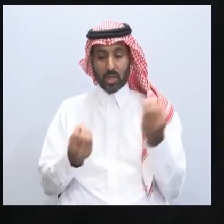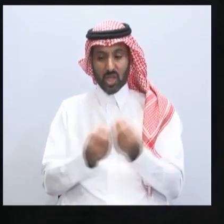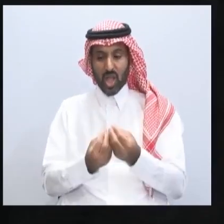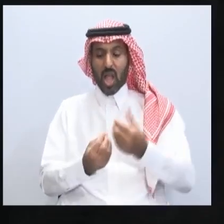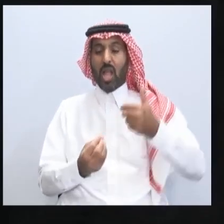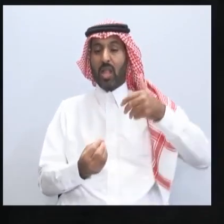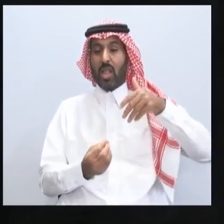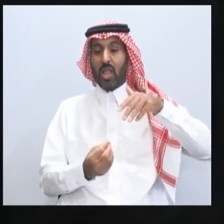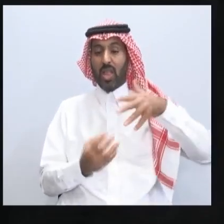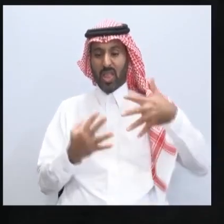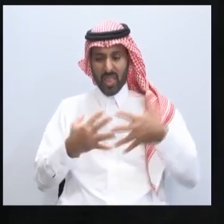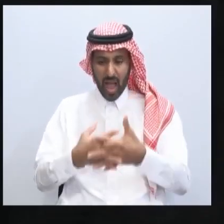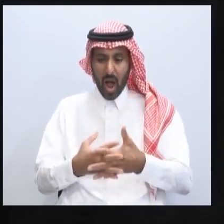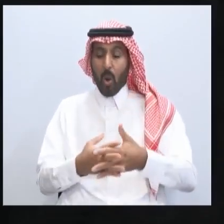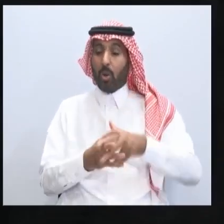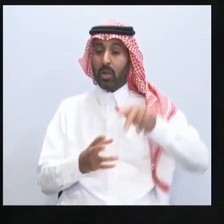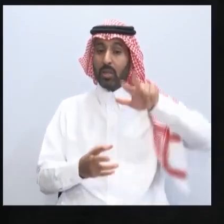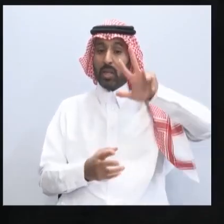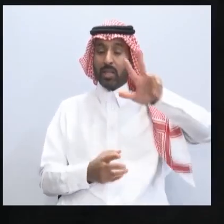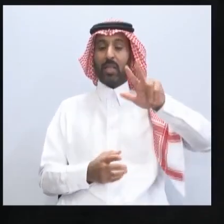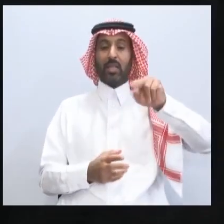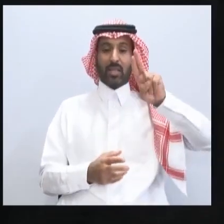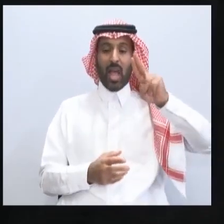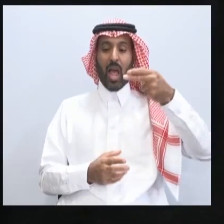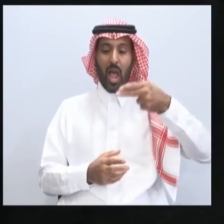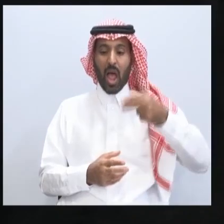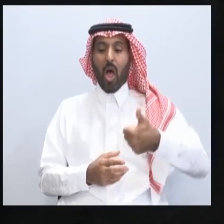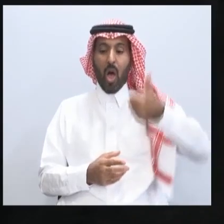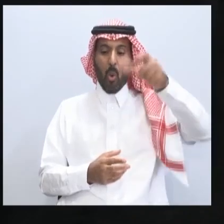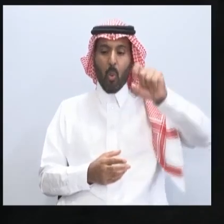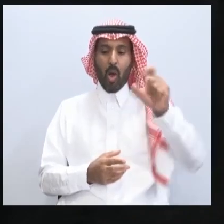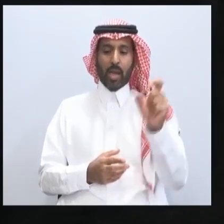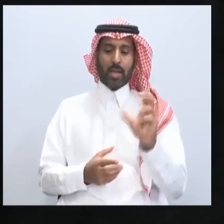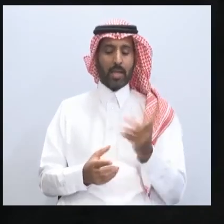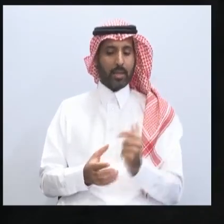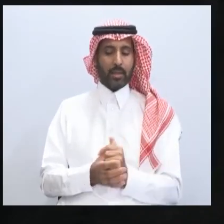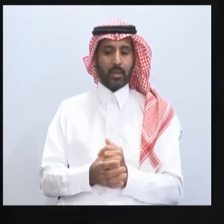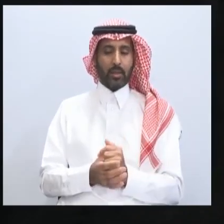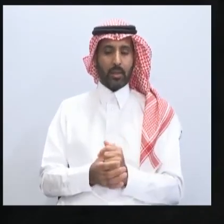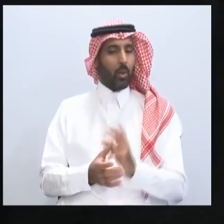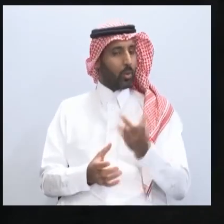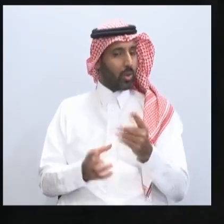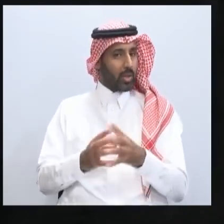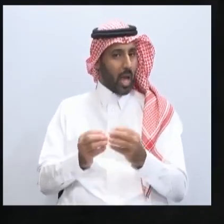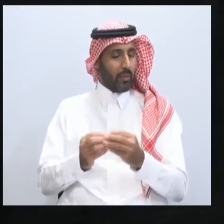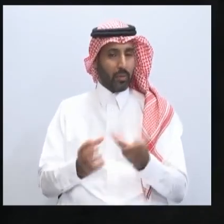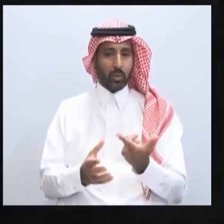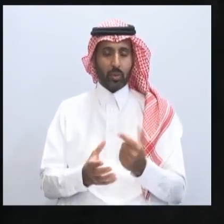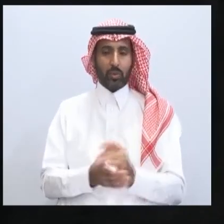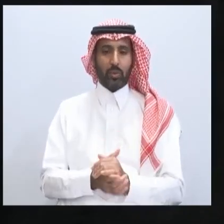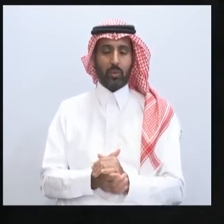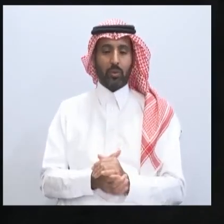ما هو التعاون بارك الله فيكم ايضا مبدعين اجابات